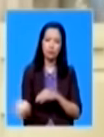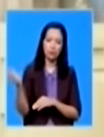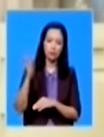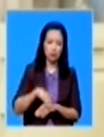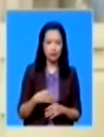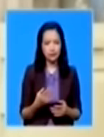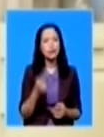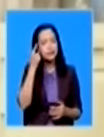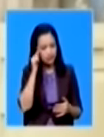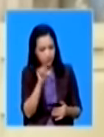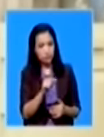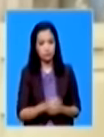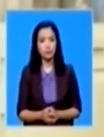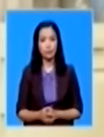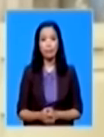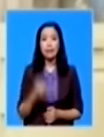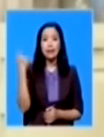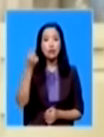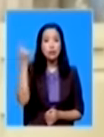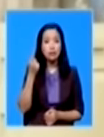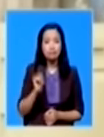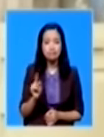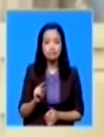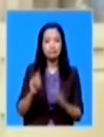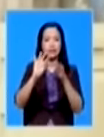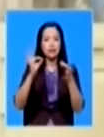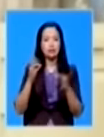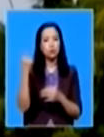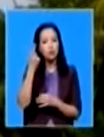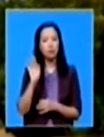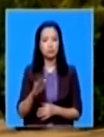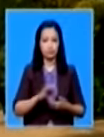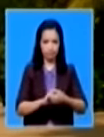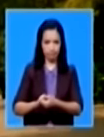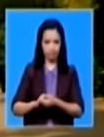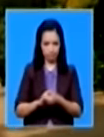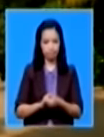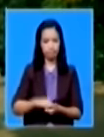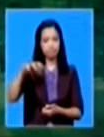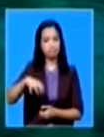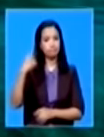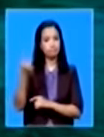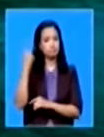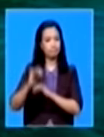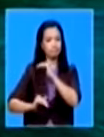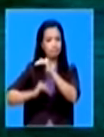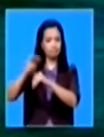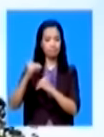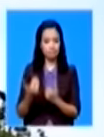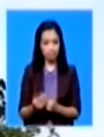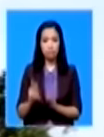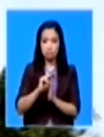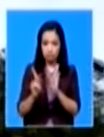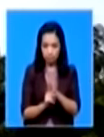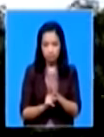าเรื่องท่องเที่ยวอ่ะที่เป็นบ้านสุดตอนนี้ก็คือเรื่องของการร่วมมือในการพัฒนาแหล่งท่องเที่ยวนะก็เข้มงวดกันเขาใช้กฎหม